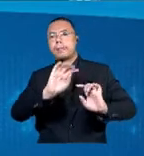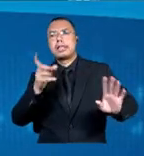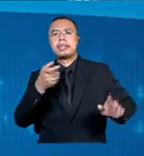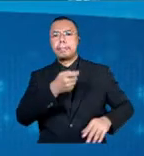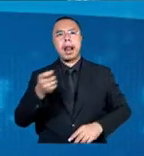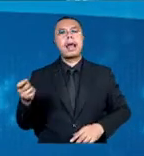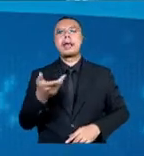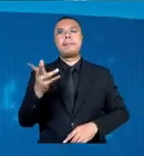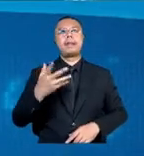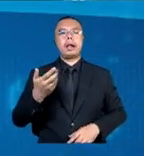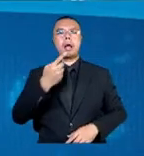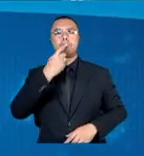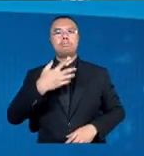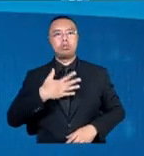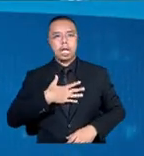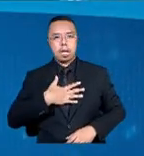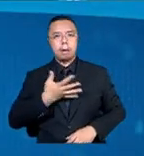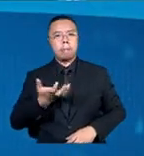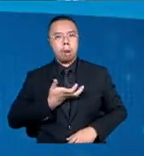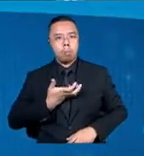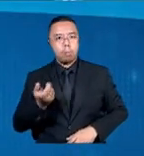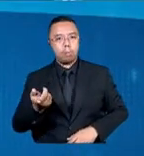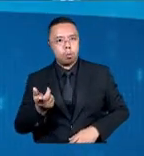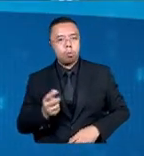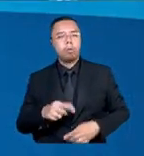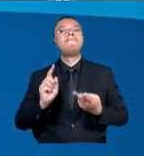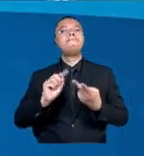yang mereka miliki. Nanti pada